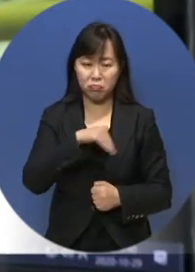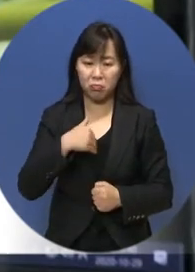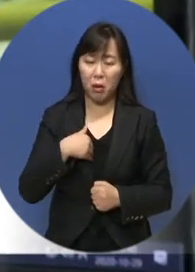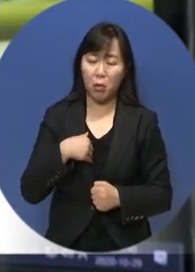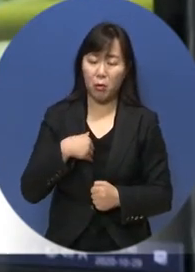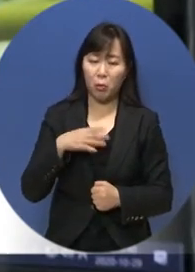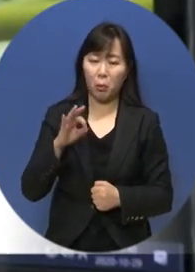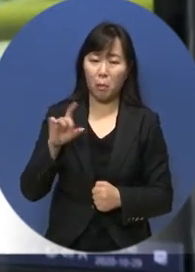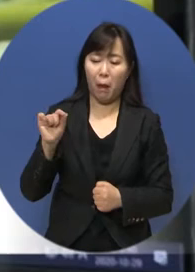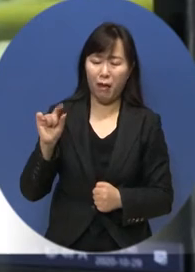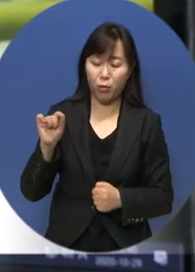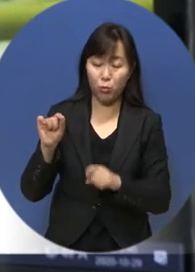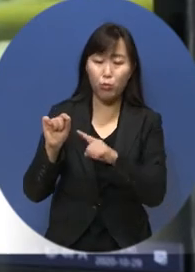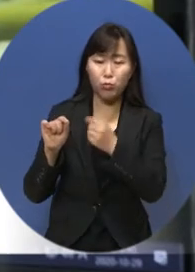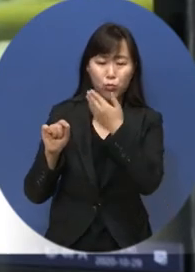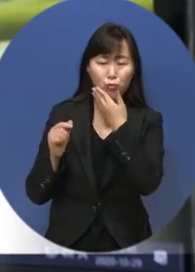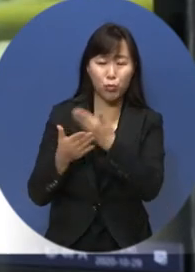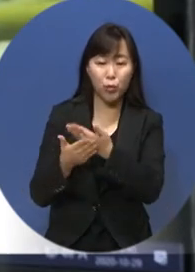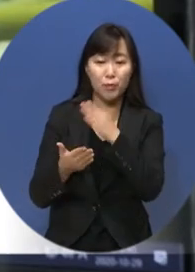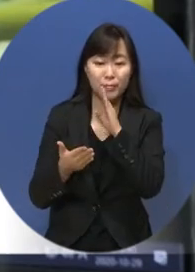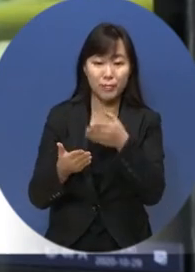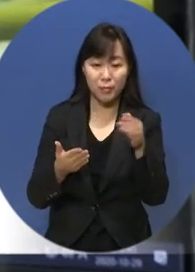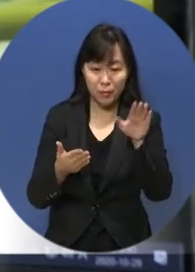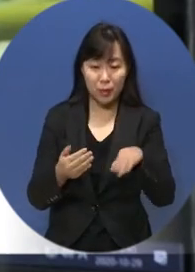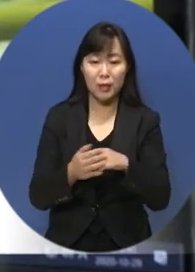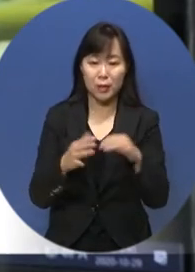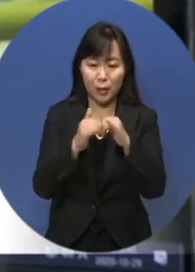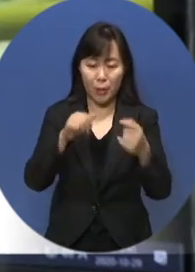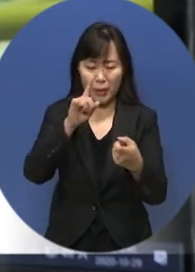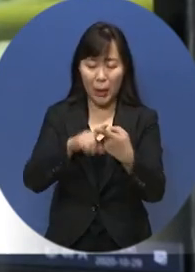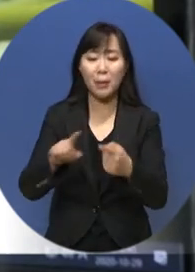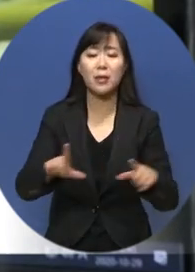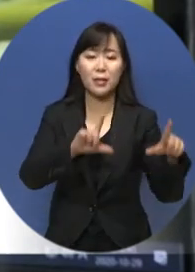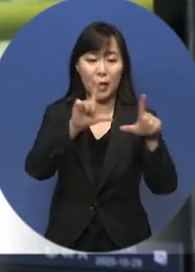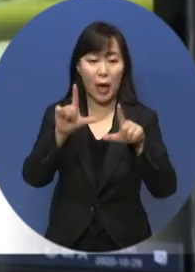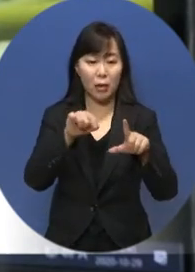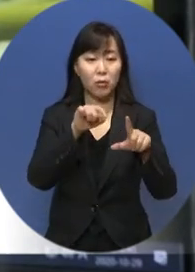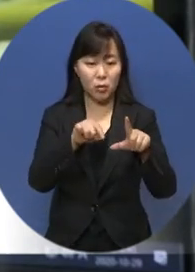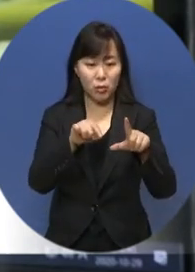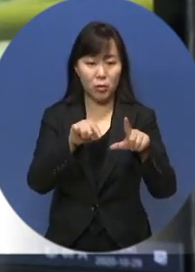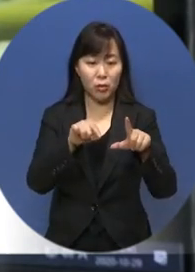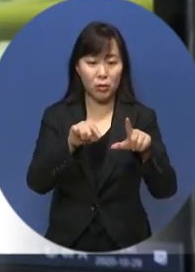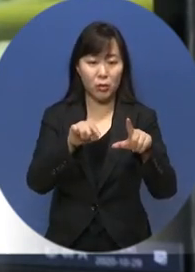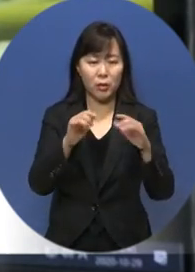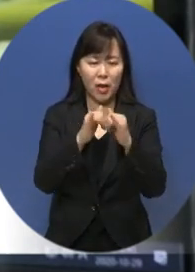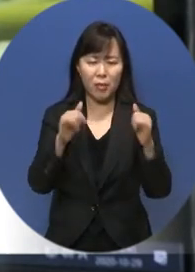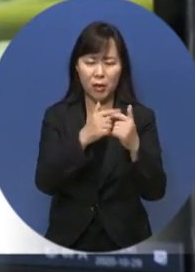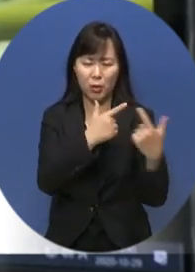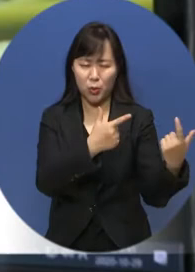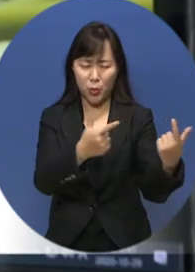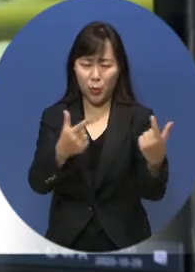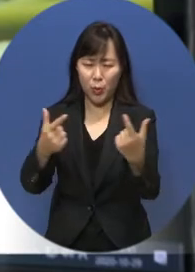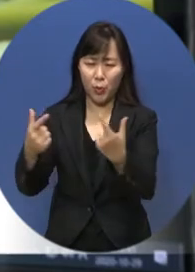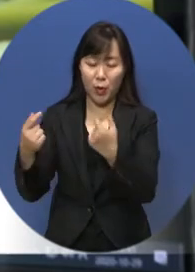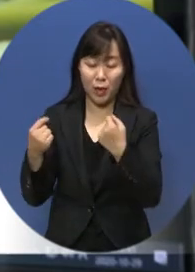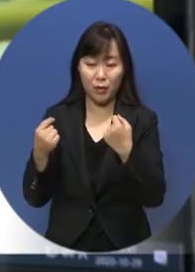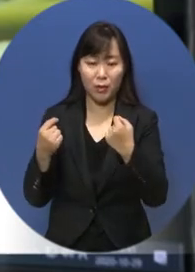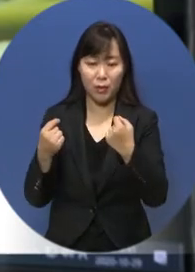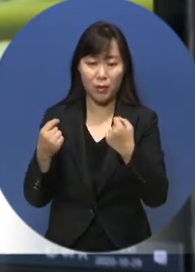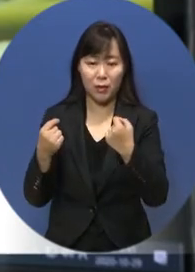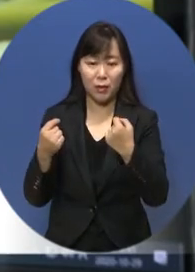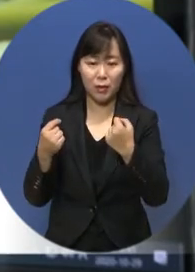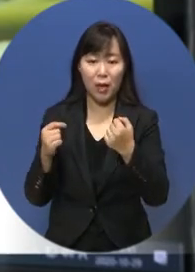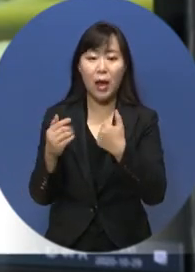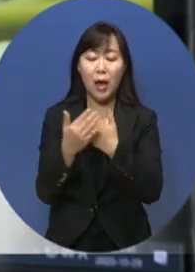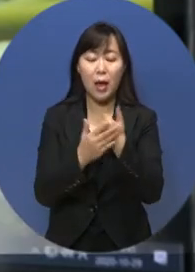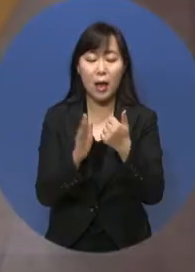돈 만 원도 중요하지만은 사람답게 살아가는 것은 똑같은 동등한